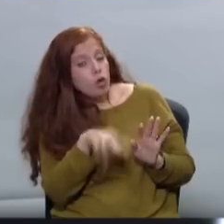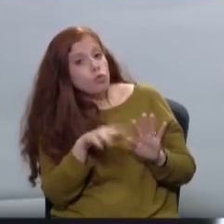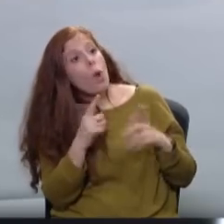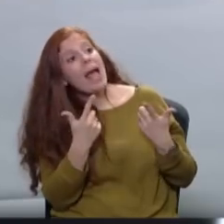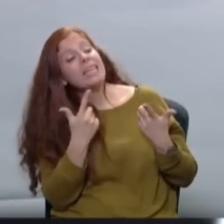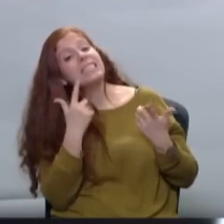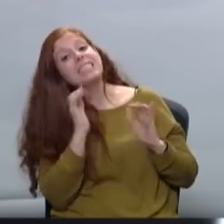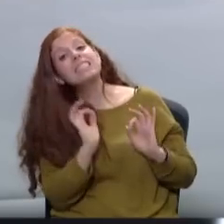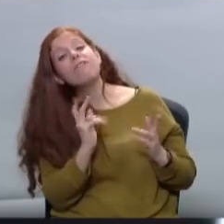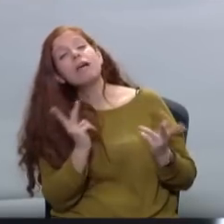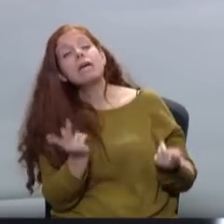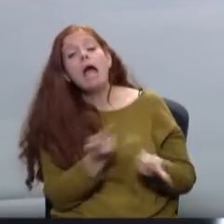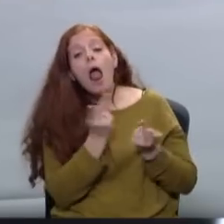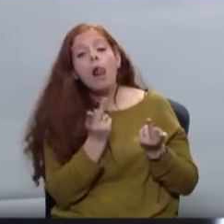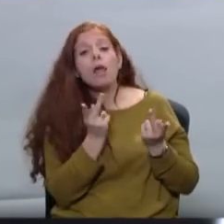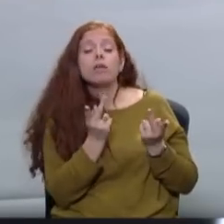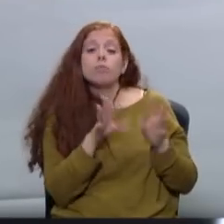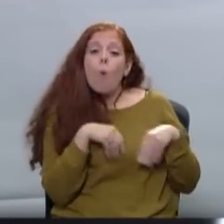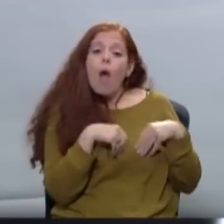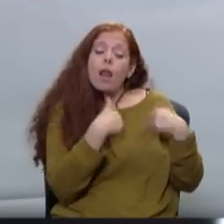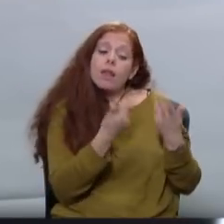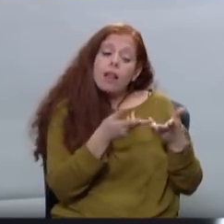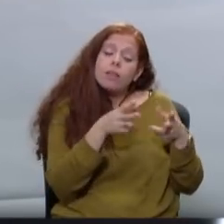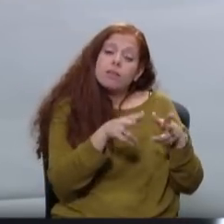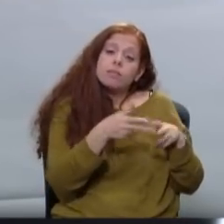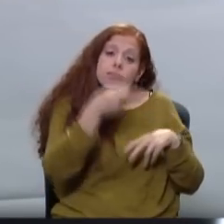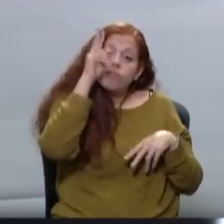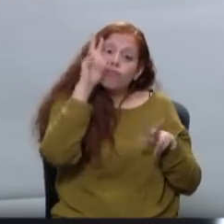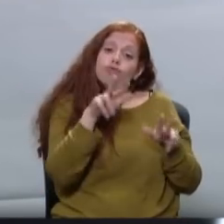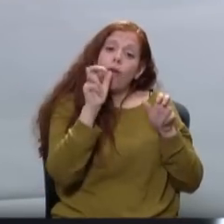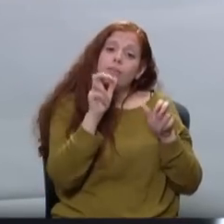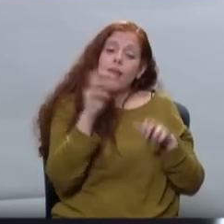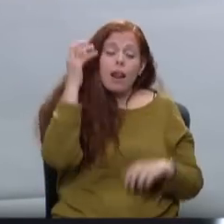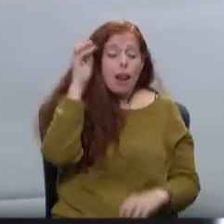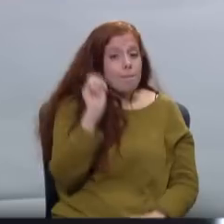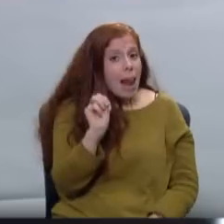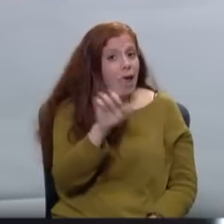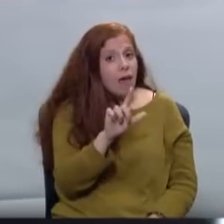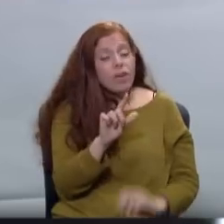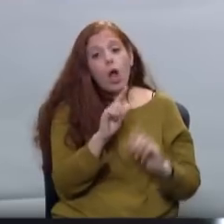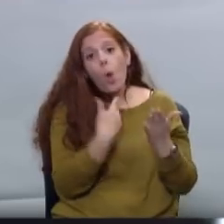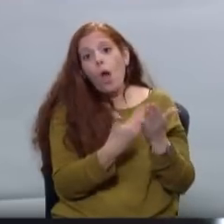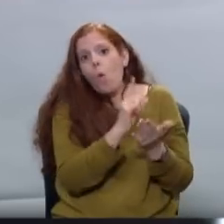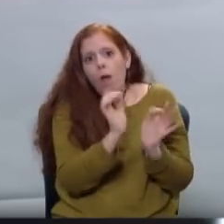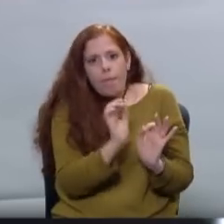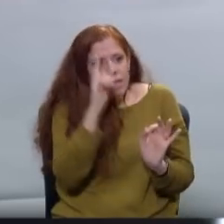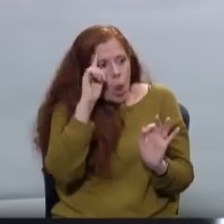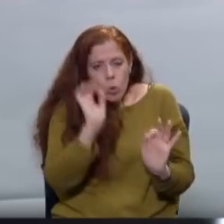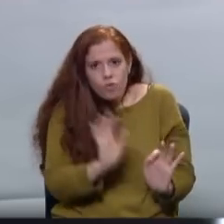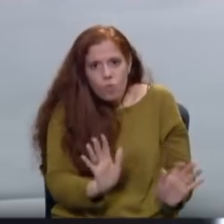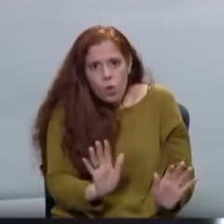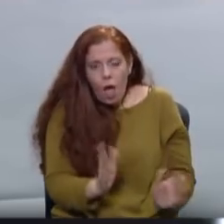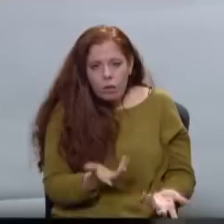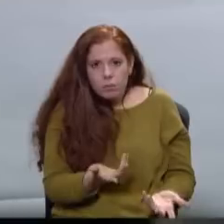קהל שבקלים, מוכן לתת צ'אנס נוסף למלכה לייפר, להוכיח אולי היא באמת לא שפויה, או לכל הפחות לא קשירה לעמוד לדין.